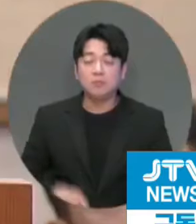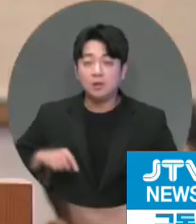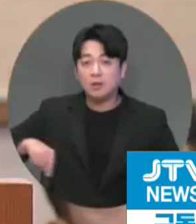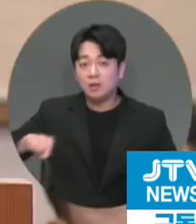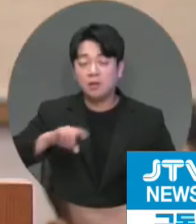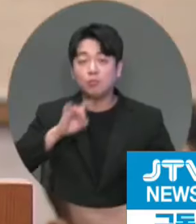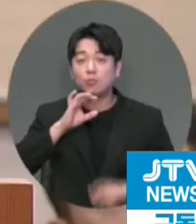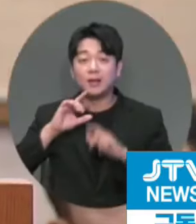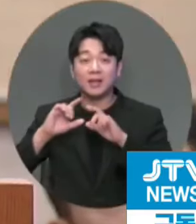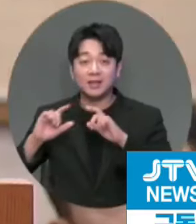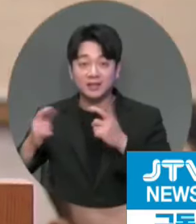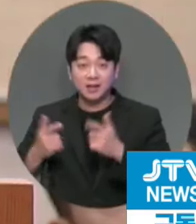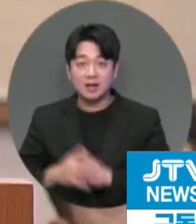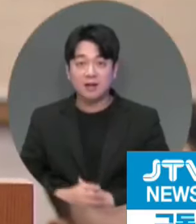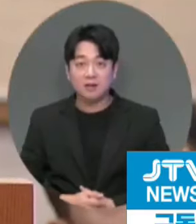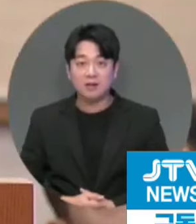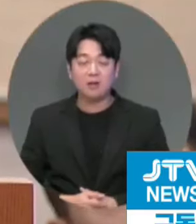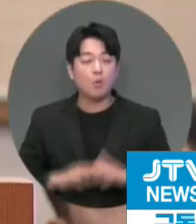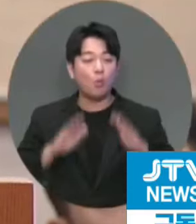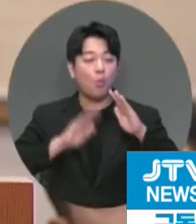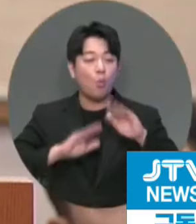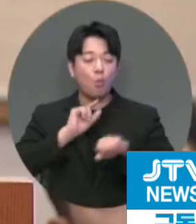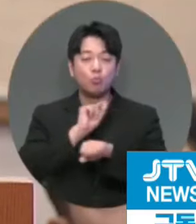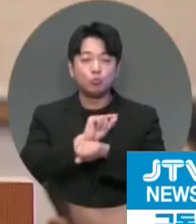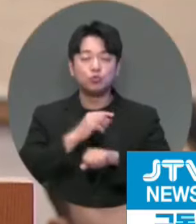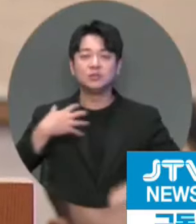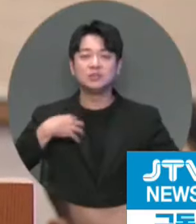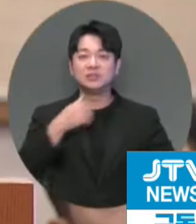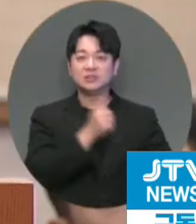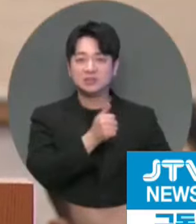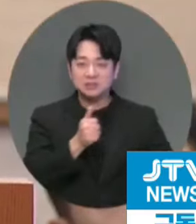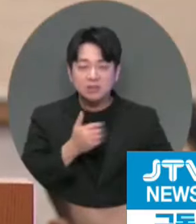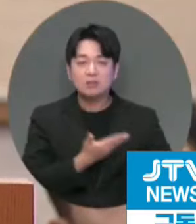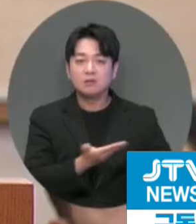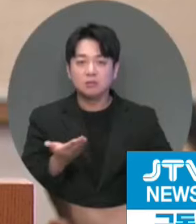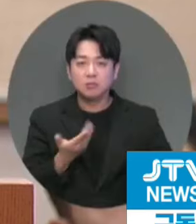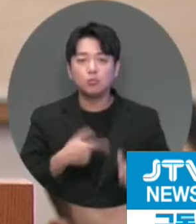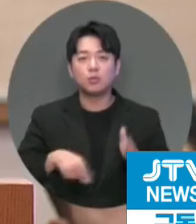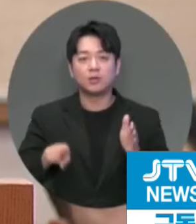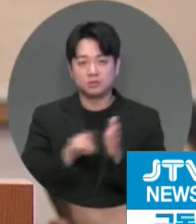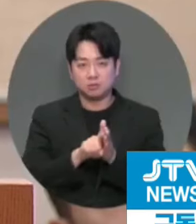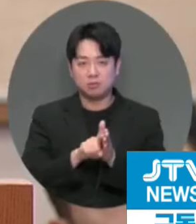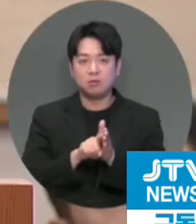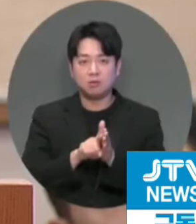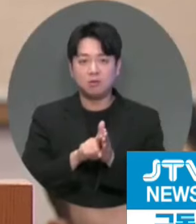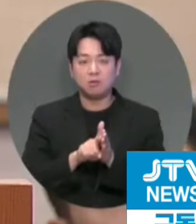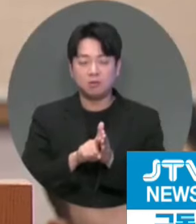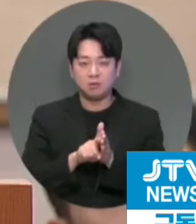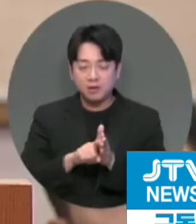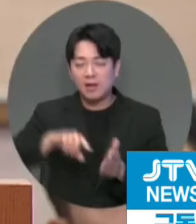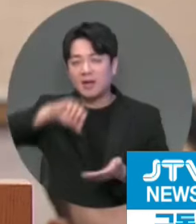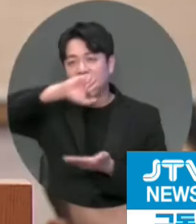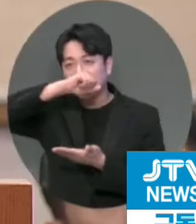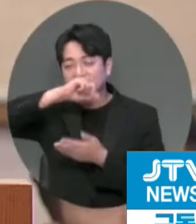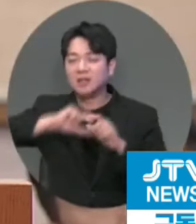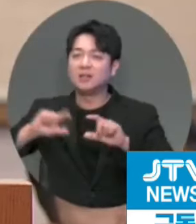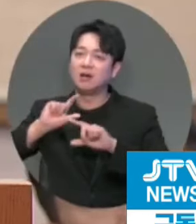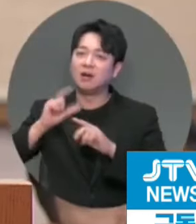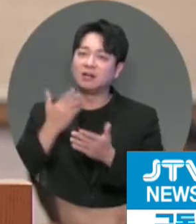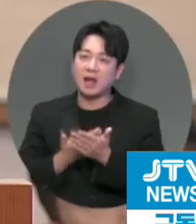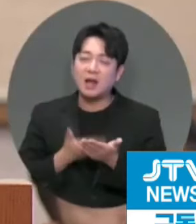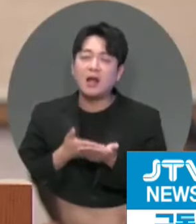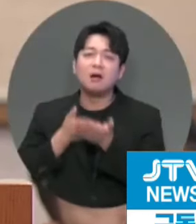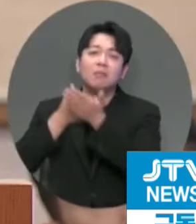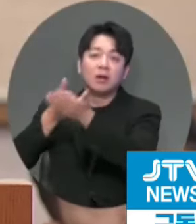개호 업무에 종사하는 공무직을 위해 처우 개선을 위해 예산을 편성해달라고 기재부에 요구를